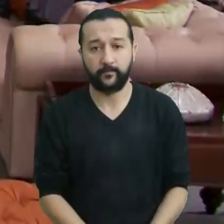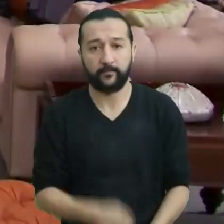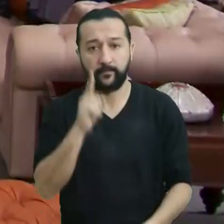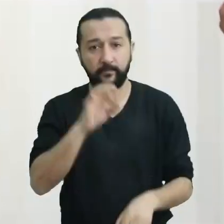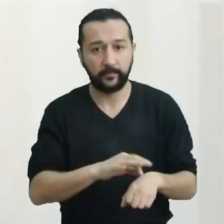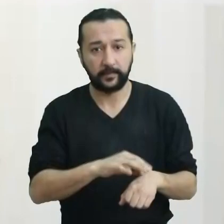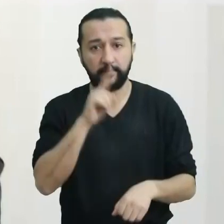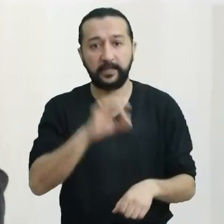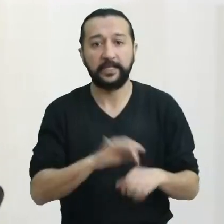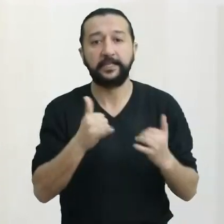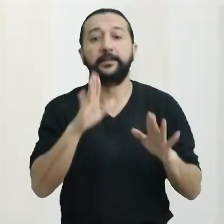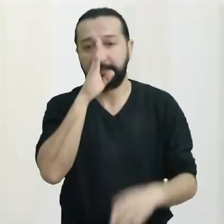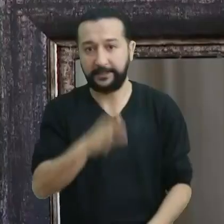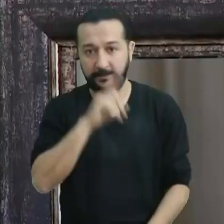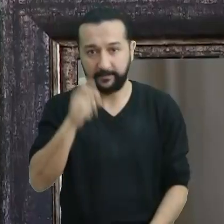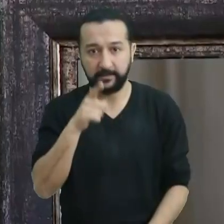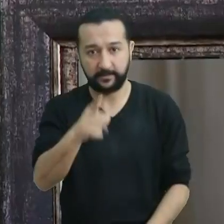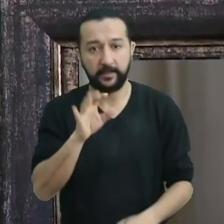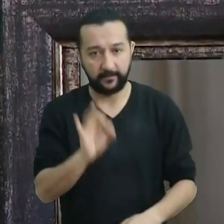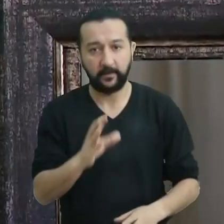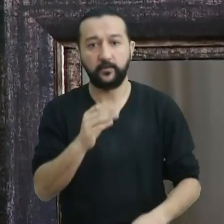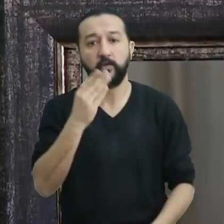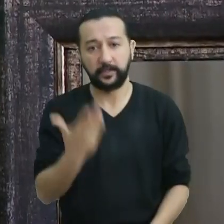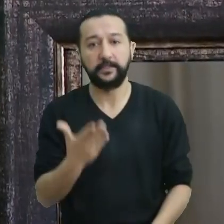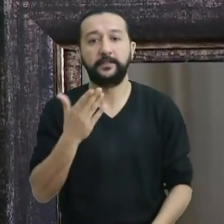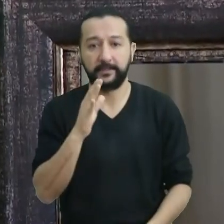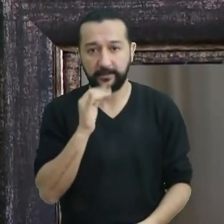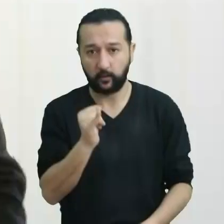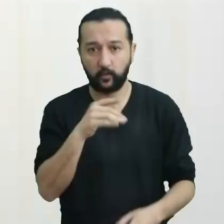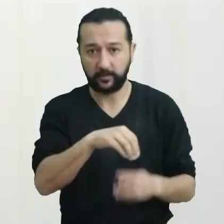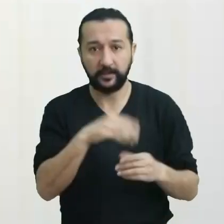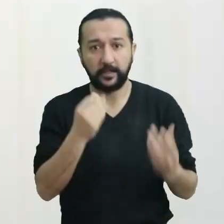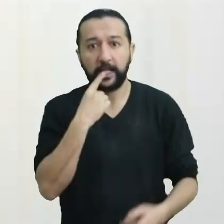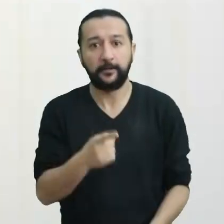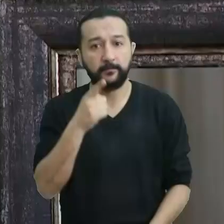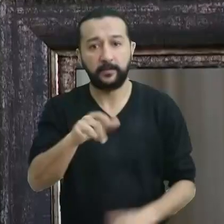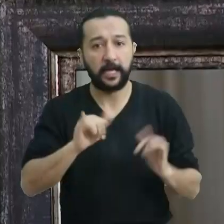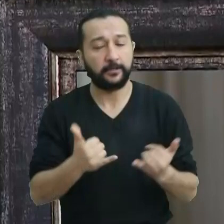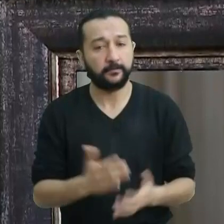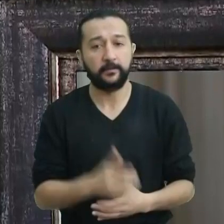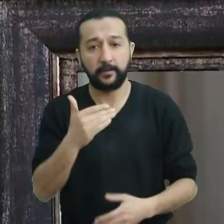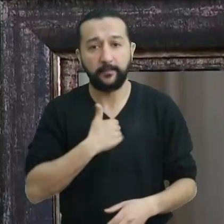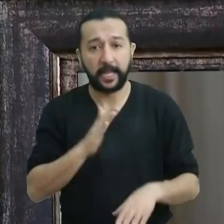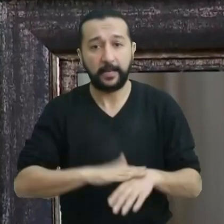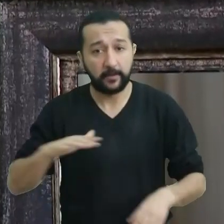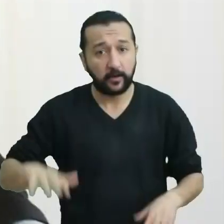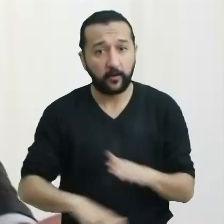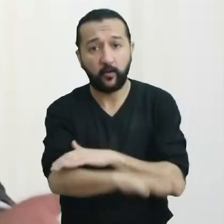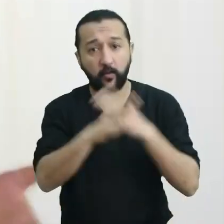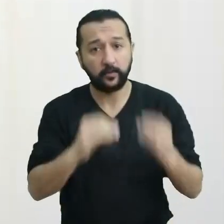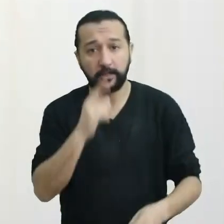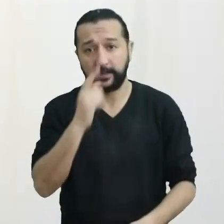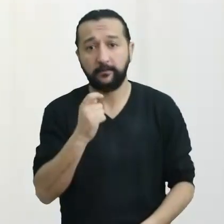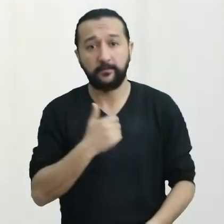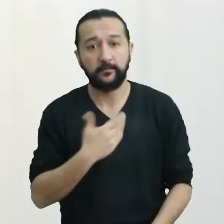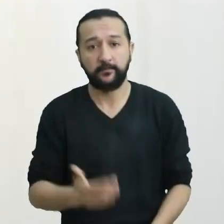bir dakika. Şaka değil mi? Ciddi misiniz siz? Çok da zehirliymiş biliyor musun? Ne diyorsun sen ya? Ya ben elimi öyle kanepenin altına falan